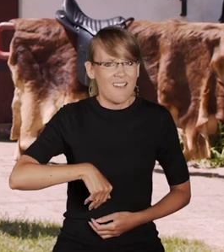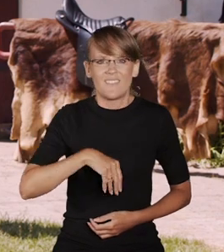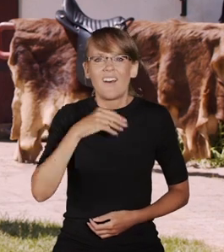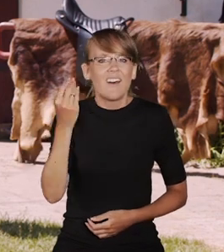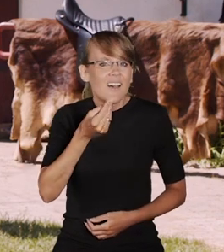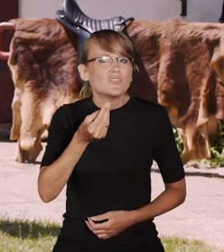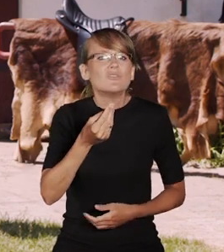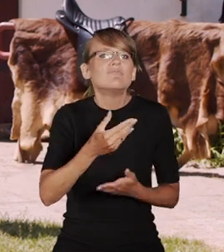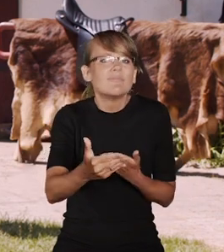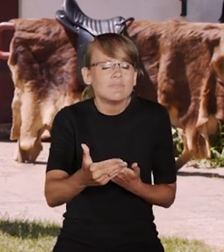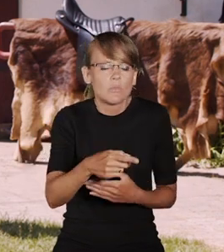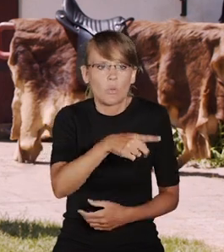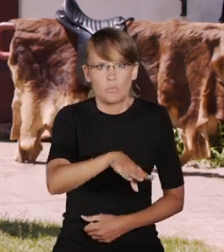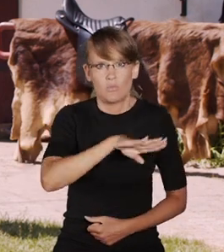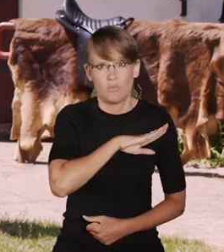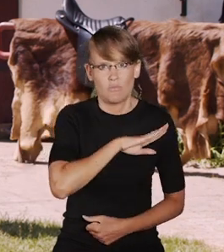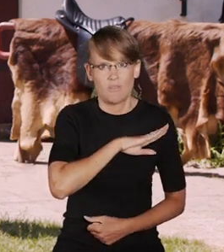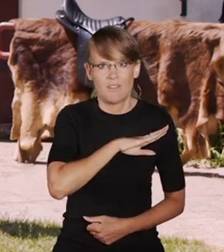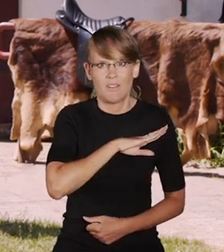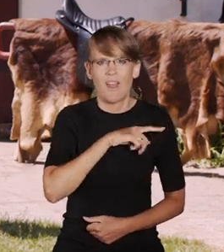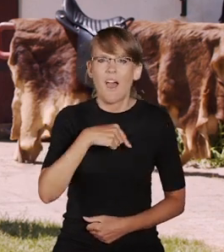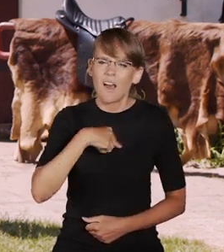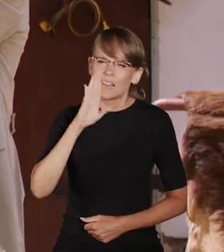go i byłam mu wierna.